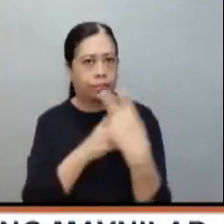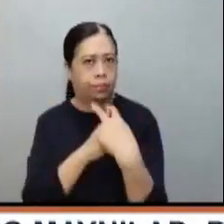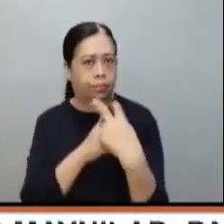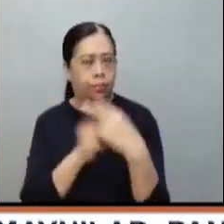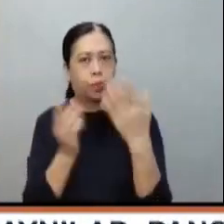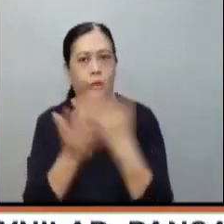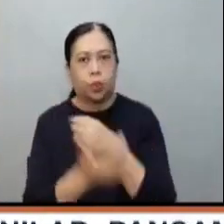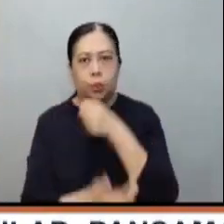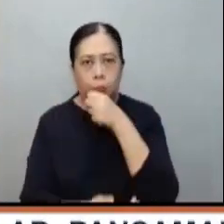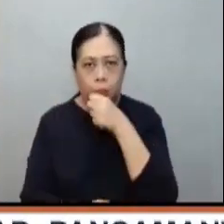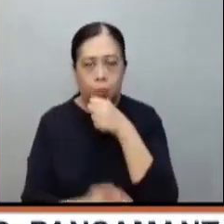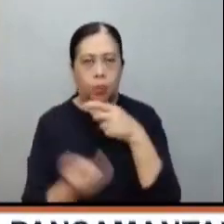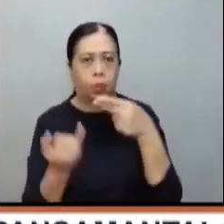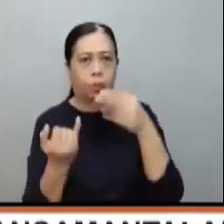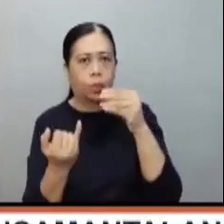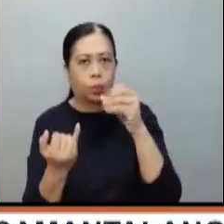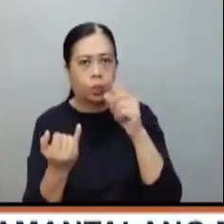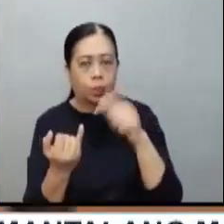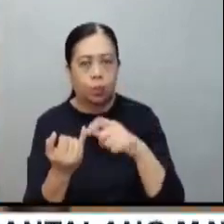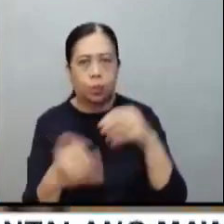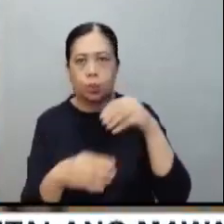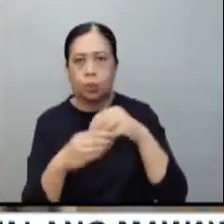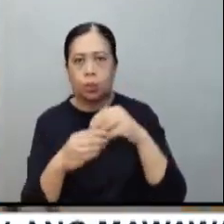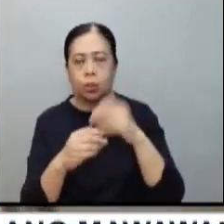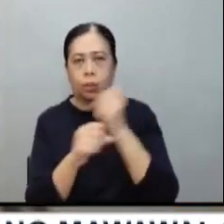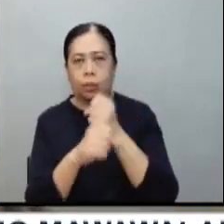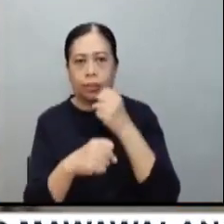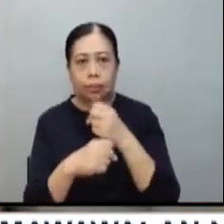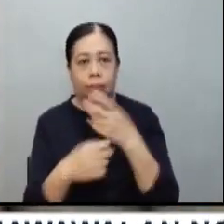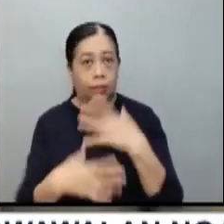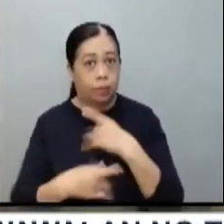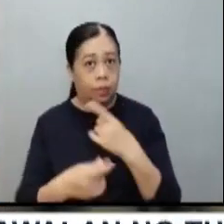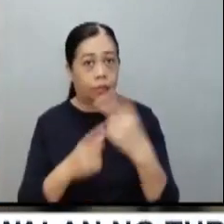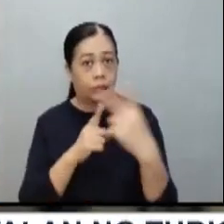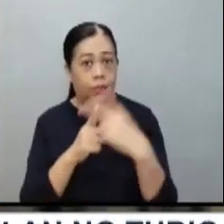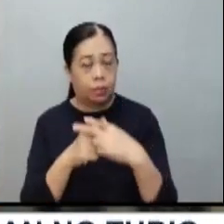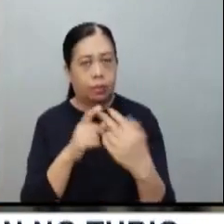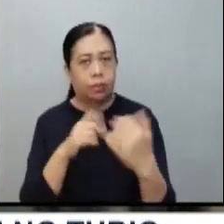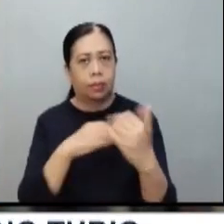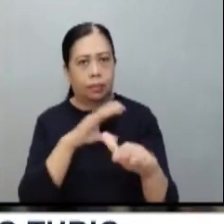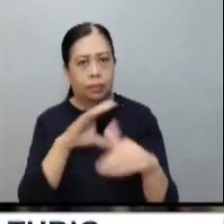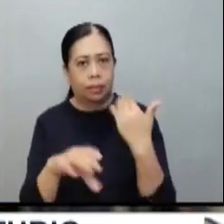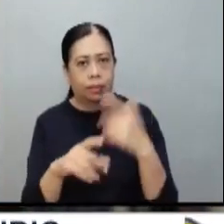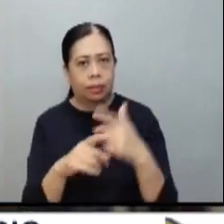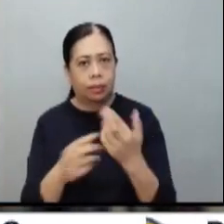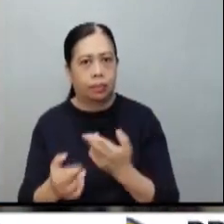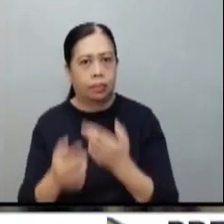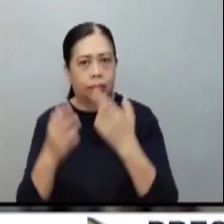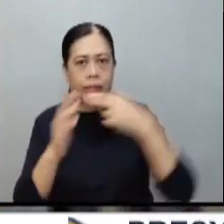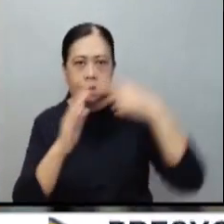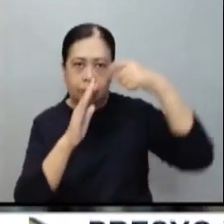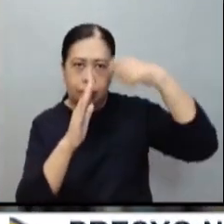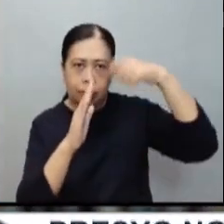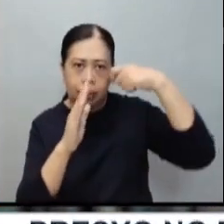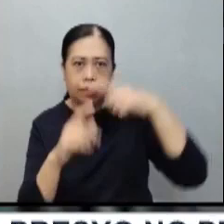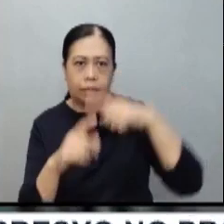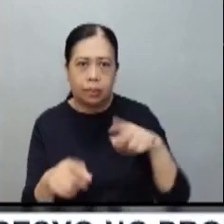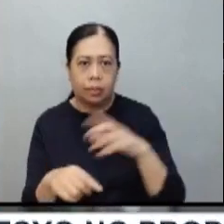at content creator. Para sa mga interesado, magpadala lang kayo ng resume at video reel sa email na